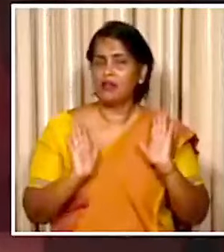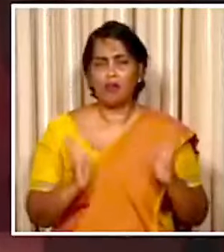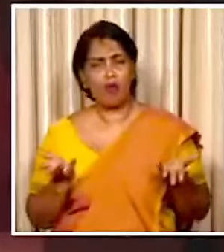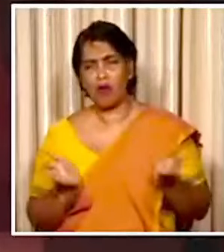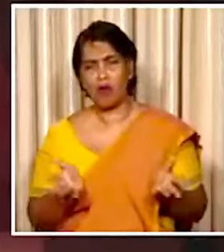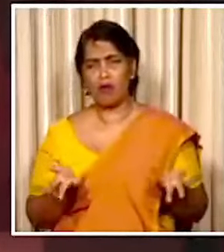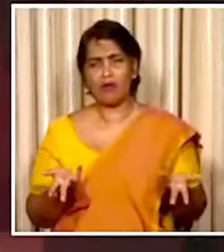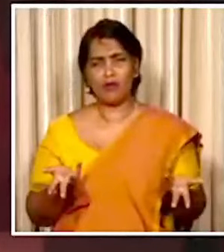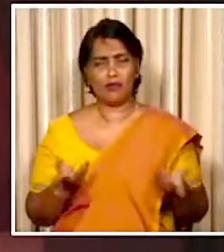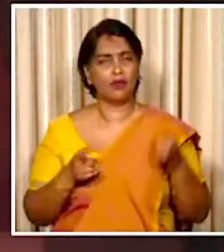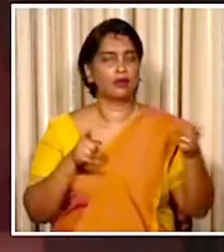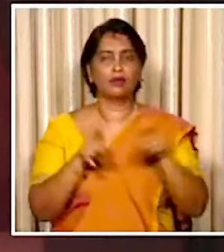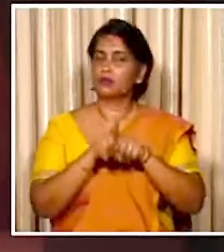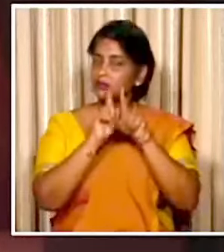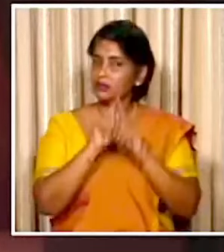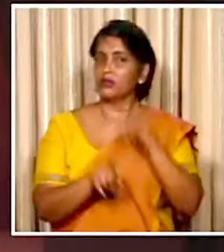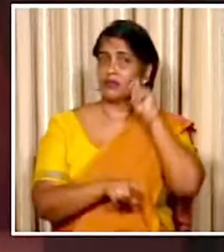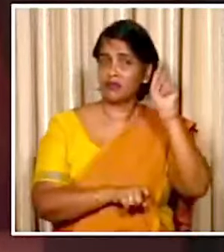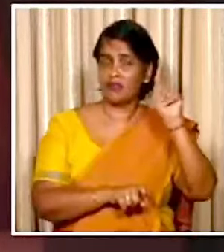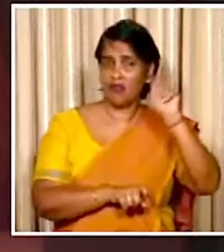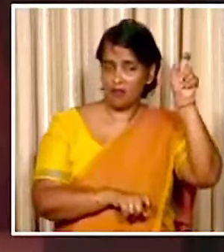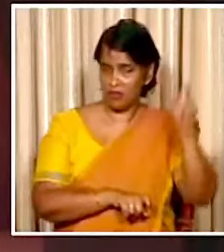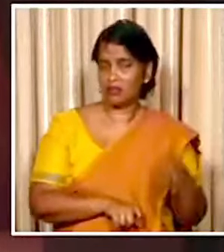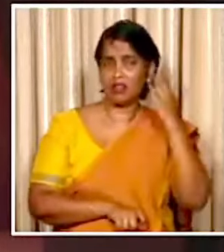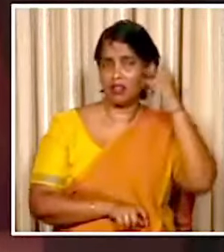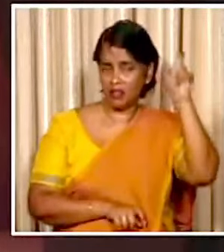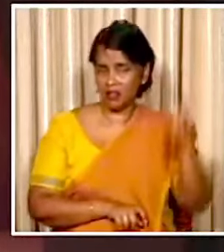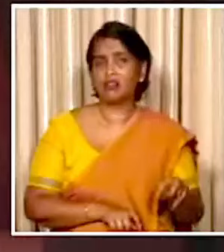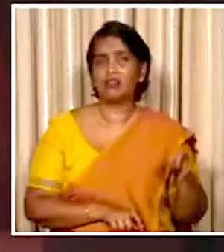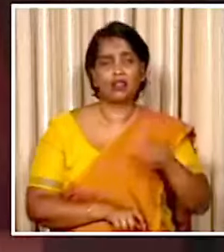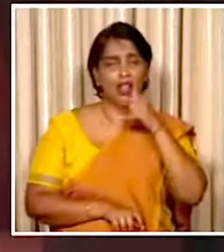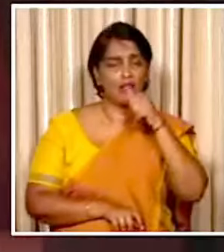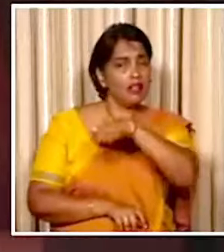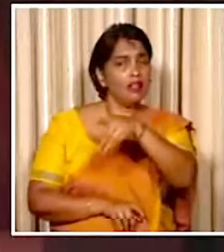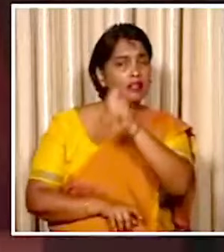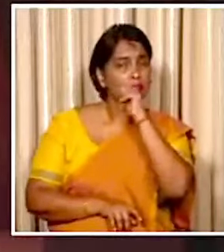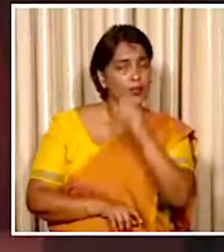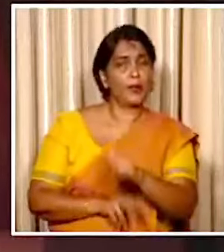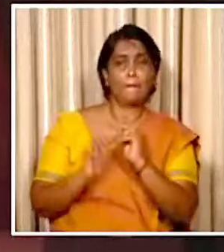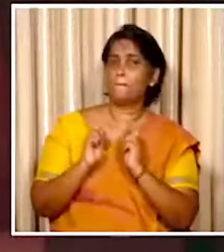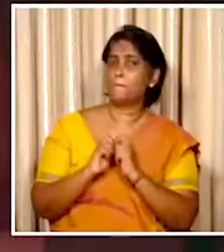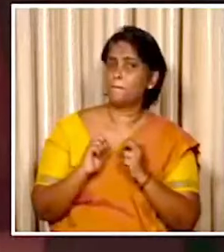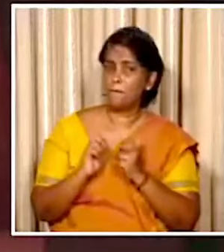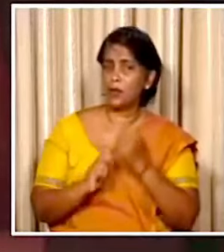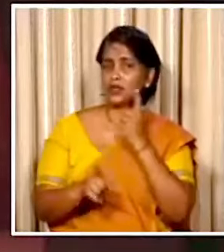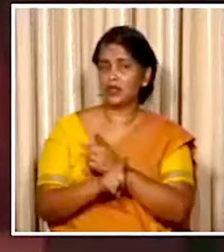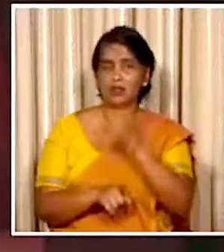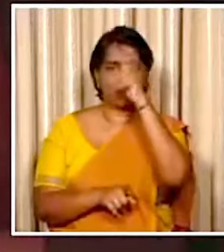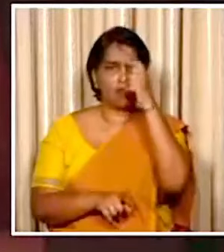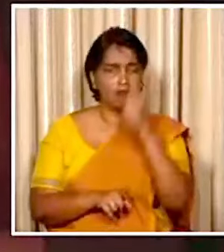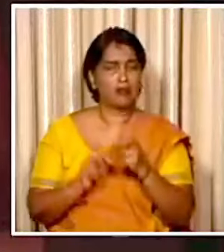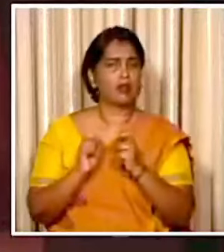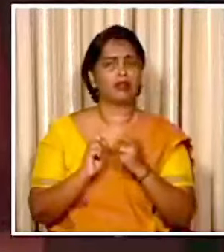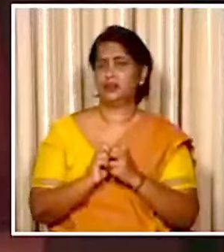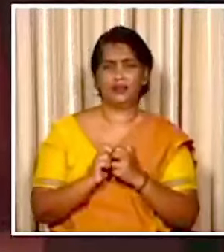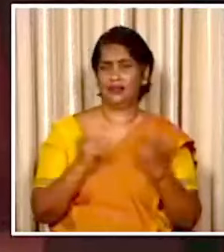වෙන්නේ? කොහොමද මෙහෙම නිලධාරිවරියක් මේ මහ පොළොවේ සත්‍යයේ යථාර්ථය වන ගුරු වැටුප් විෂමතාවයක්